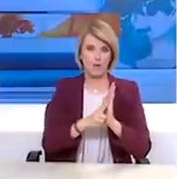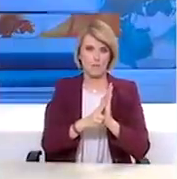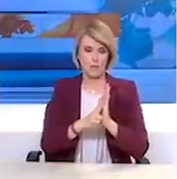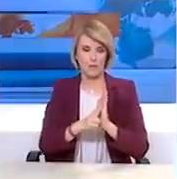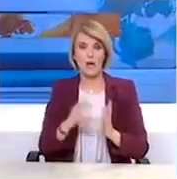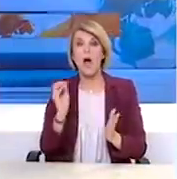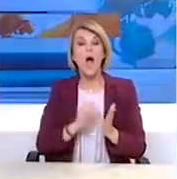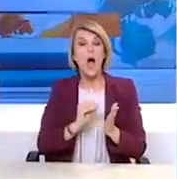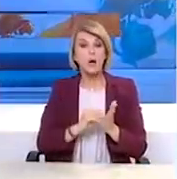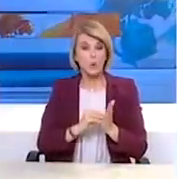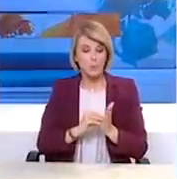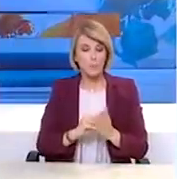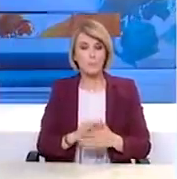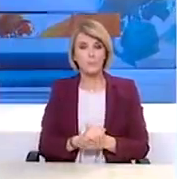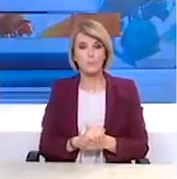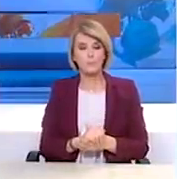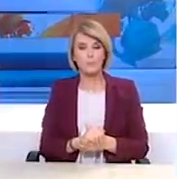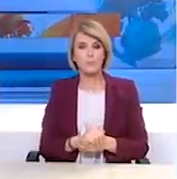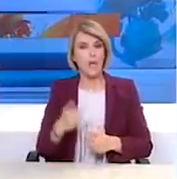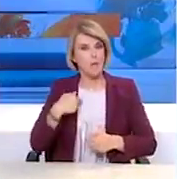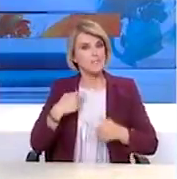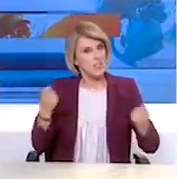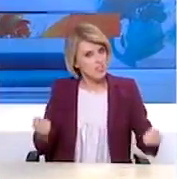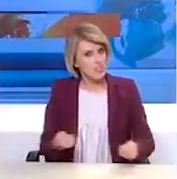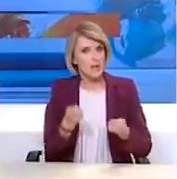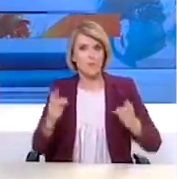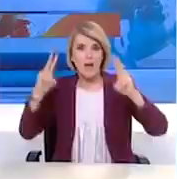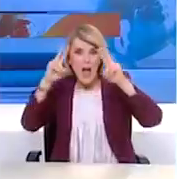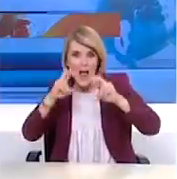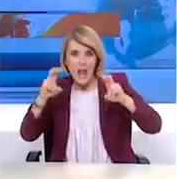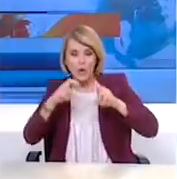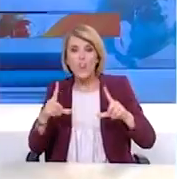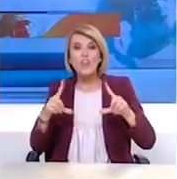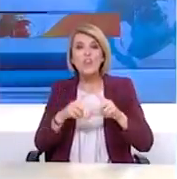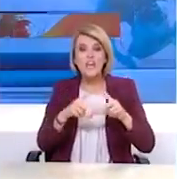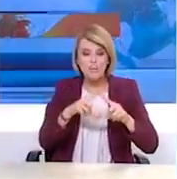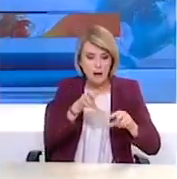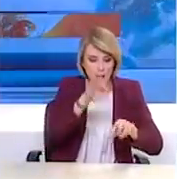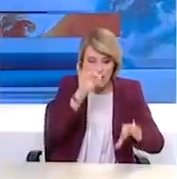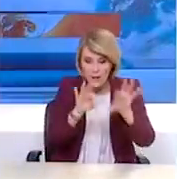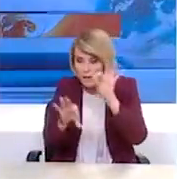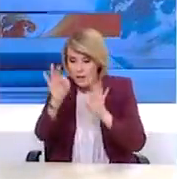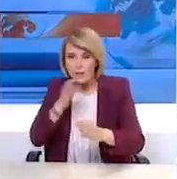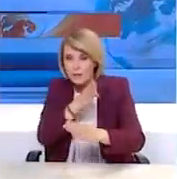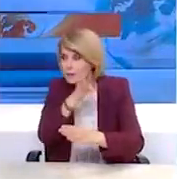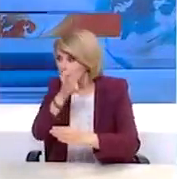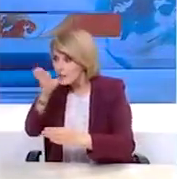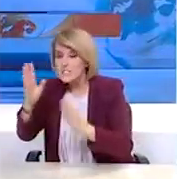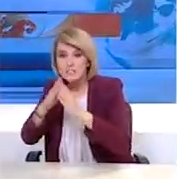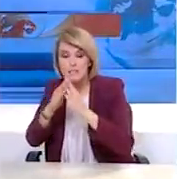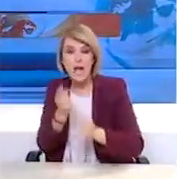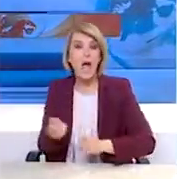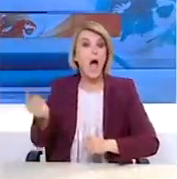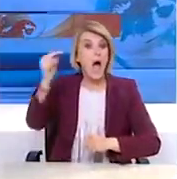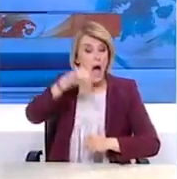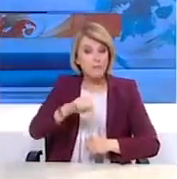πραγματοποιηθούν πέραν των δειγματοληπτικών ελέγχων που γίνονται αυτή τη στιγμή μέσα στον οικισμό από το συνεργείο του ΕΟΔΗ, από αύριο